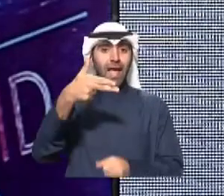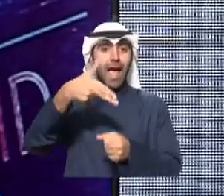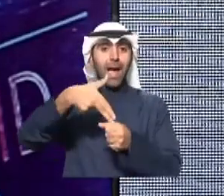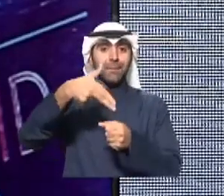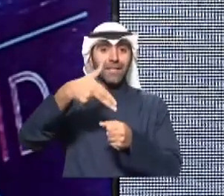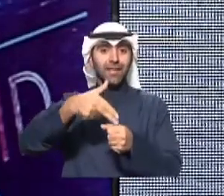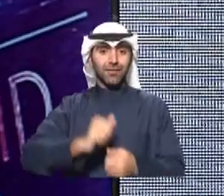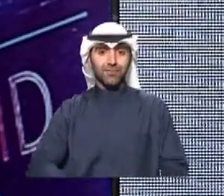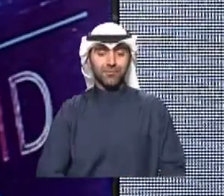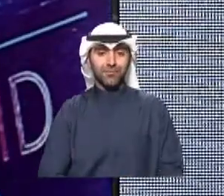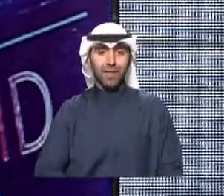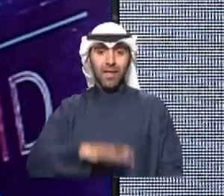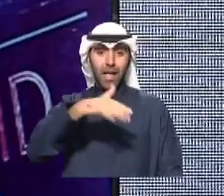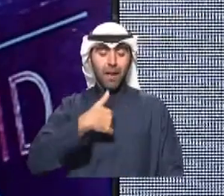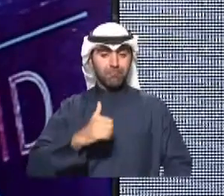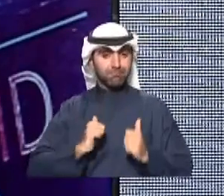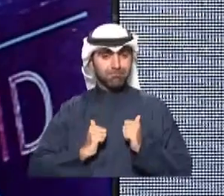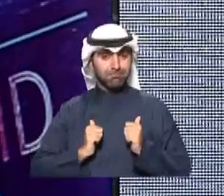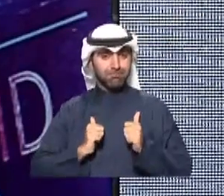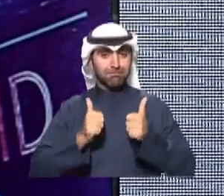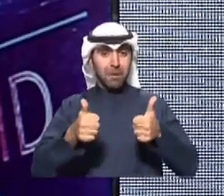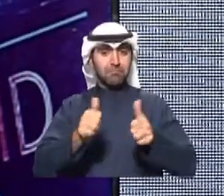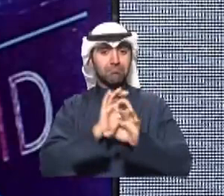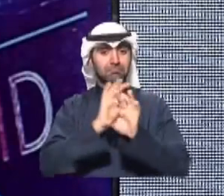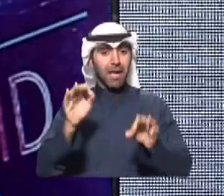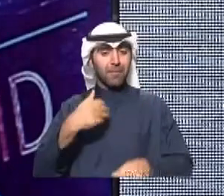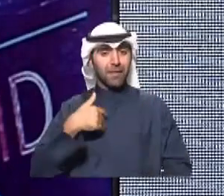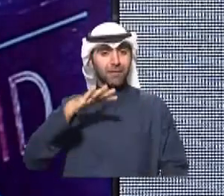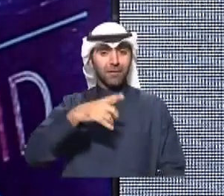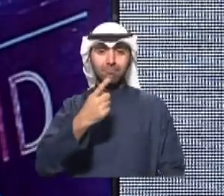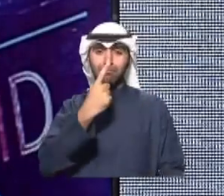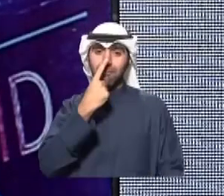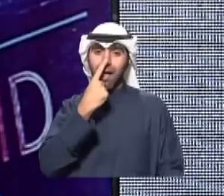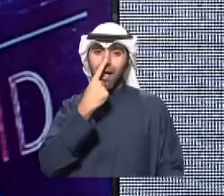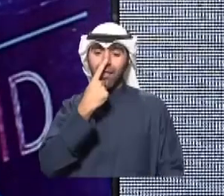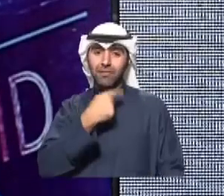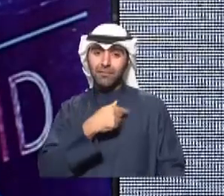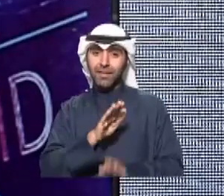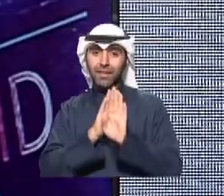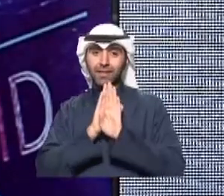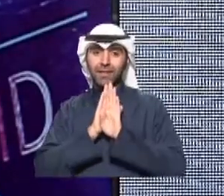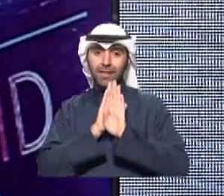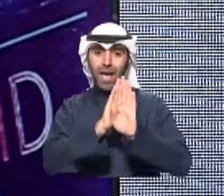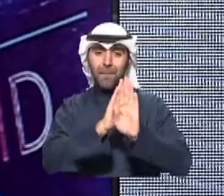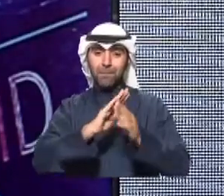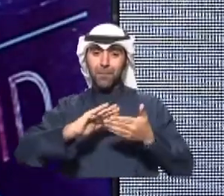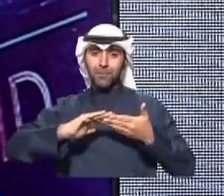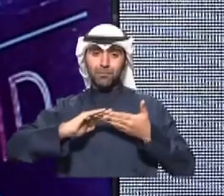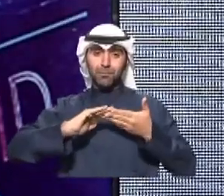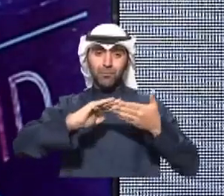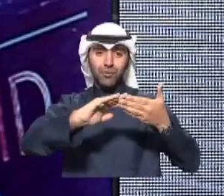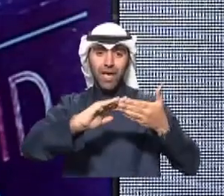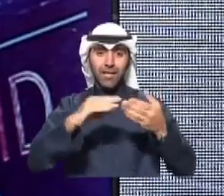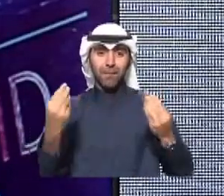كان جاهز من حيث المبنى، من حيث إعداد الأجهزة والمعدات اللي نحتاجها والطاقم